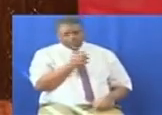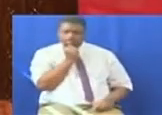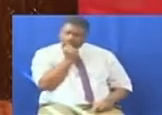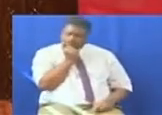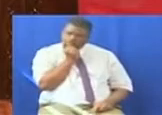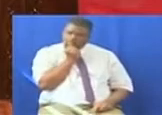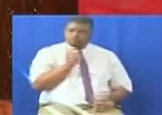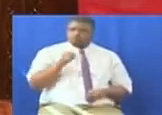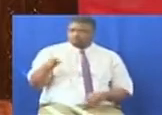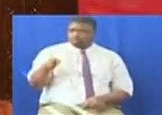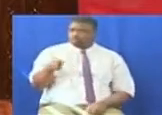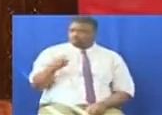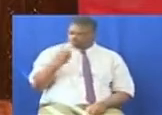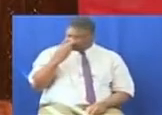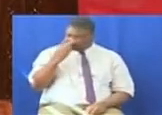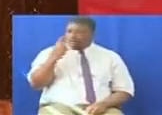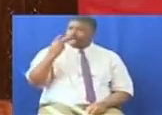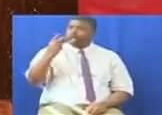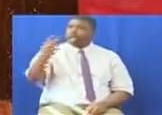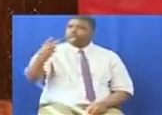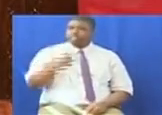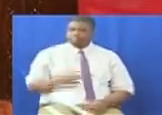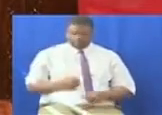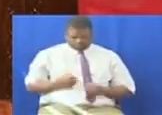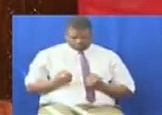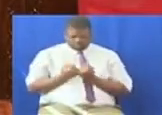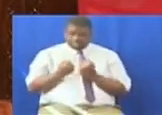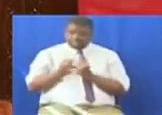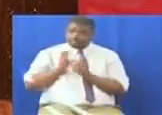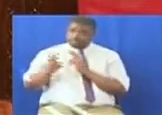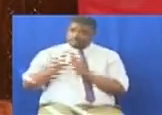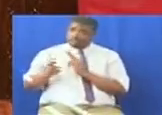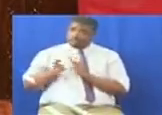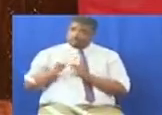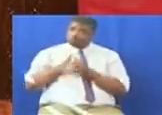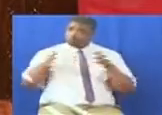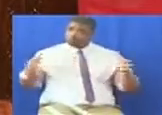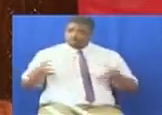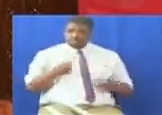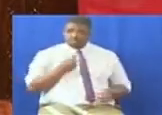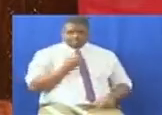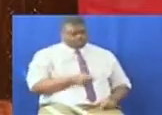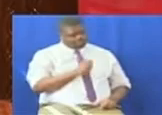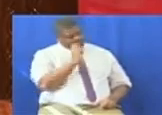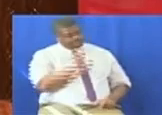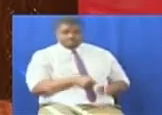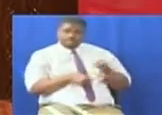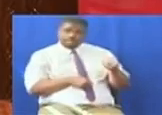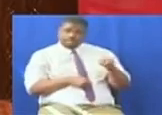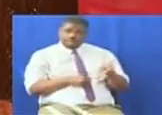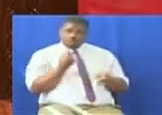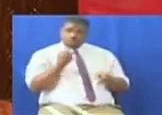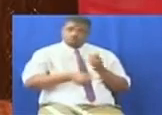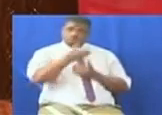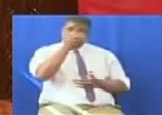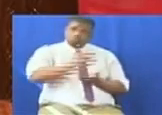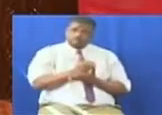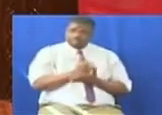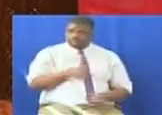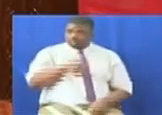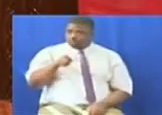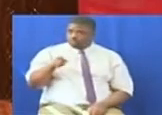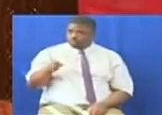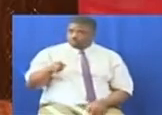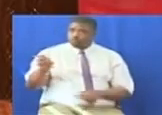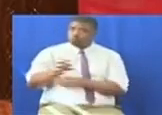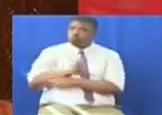wewe kumbe unaona mbali. Unatengeneza mianda mikubwa. Na mimi niseme Mheshimiwa Spika, kusema kweli, na wewe natakiwa tukulinde